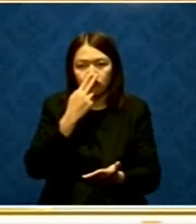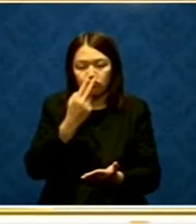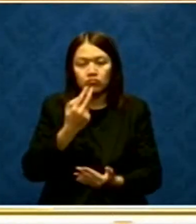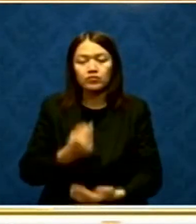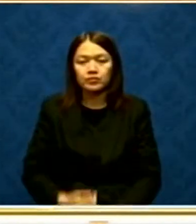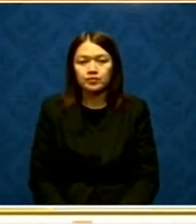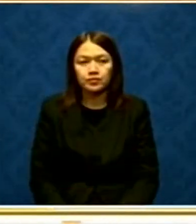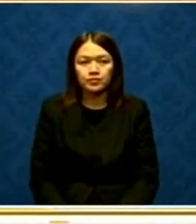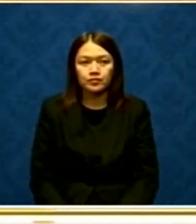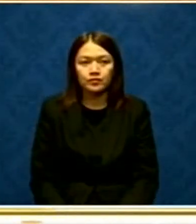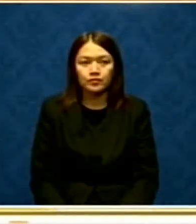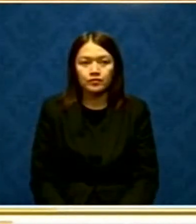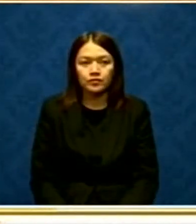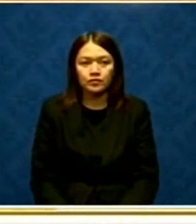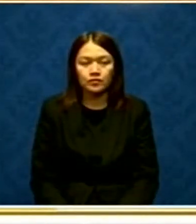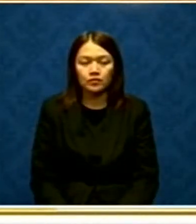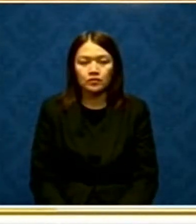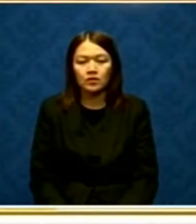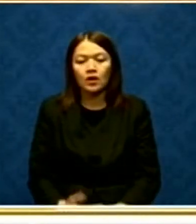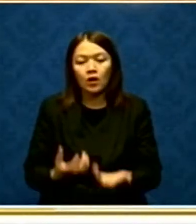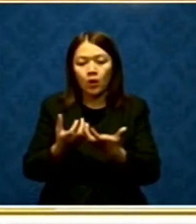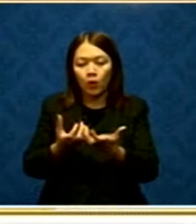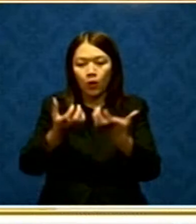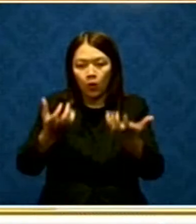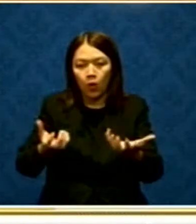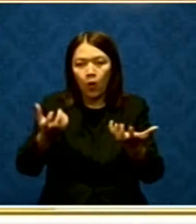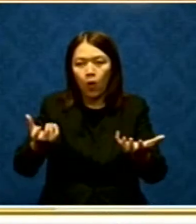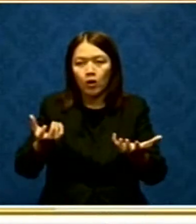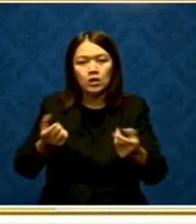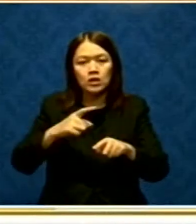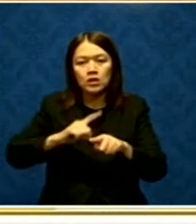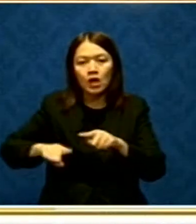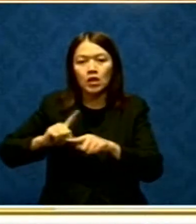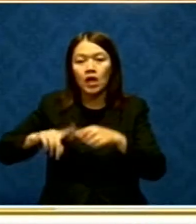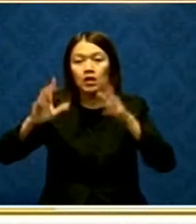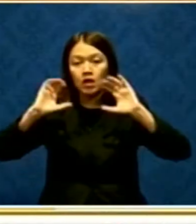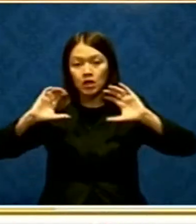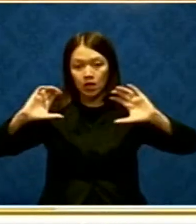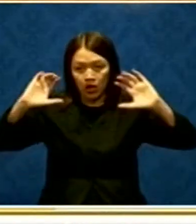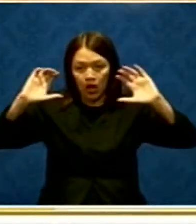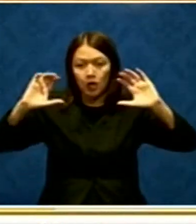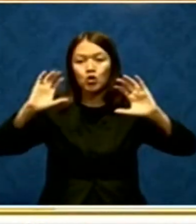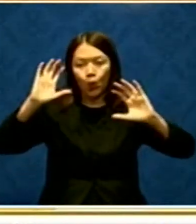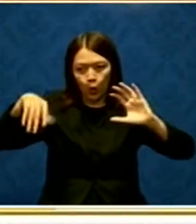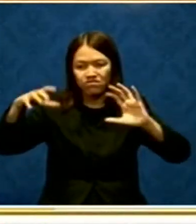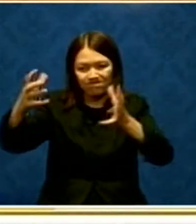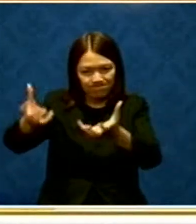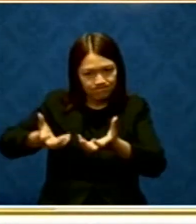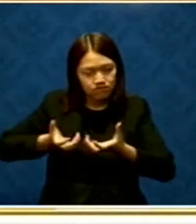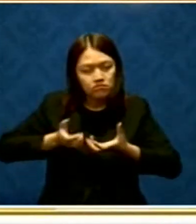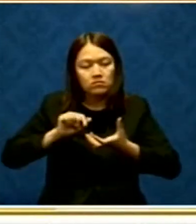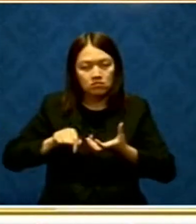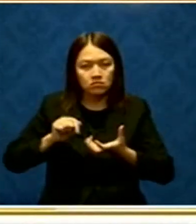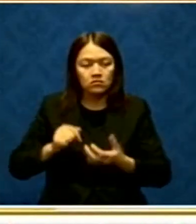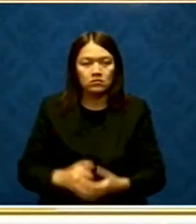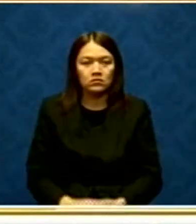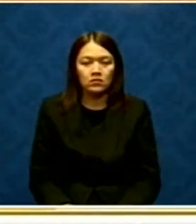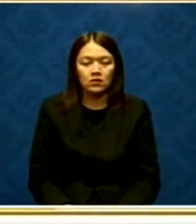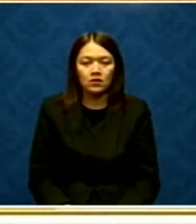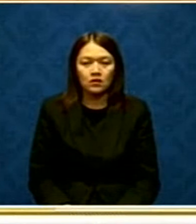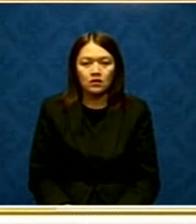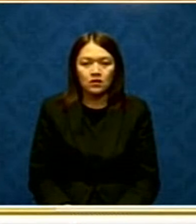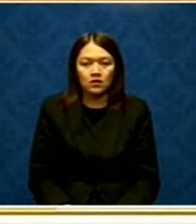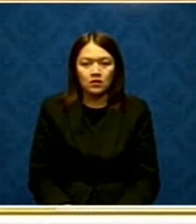นี่สิ่งของทางราชการหรือทรัพย์สินของประชาชนต้องได้คืนคือทางแพ่งเพราะนั้นนี่เพื่อให้มัน